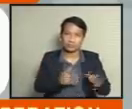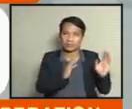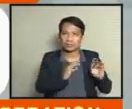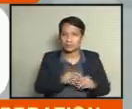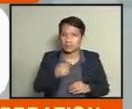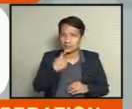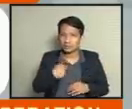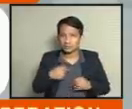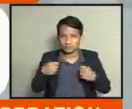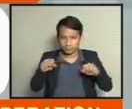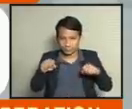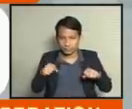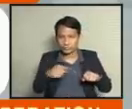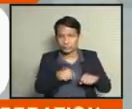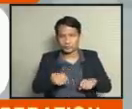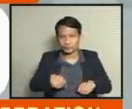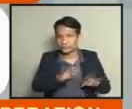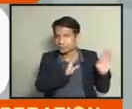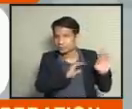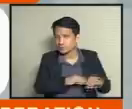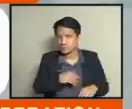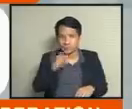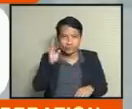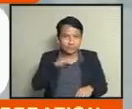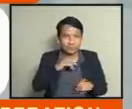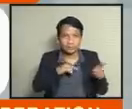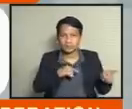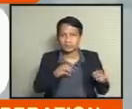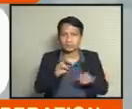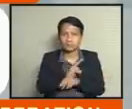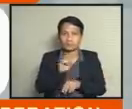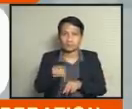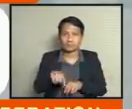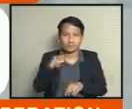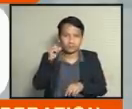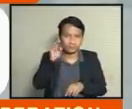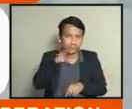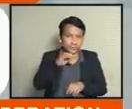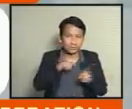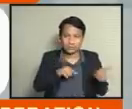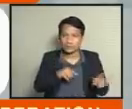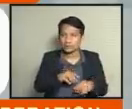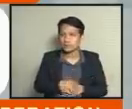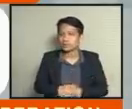Yung motor, kinuha nila doon kasama yung kapatid niya. Ang gumagamit niya yung kapatid niya.